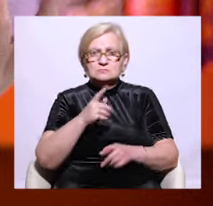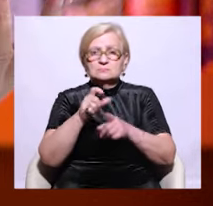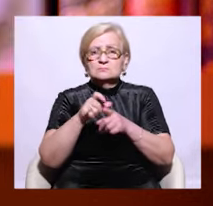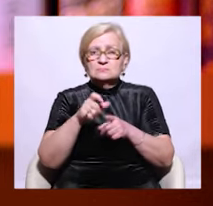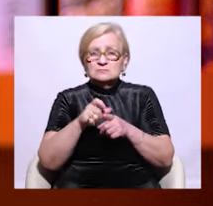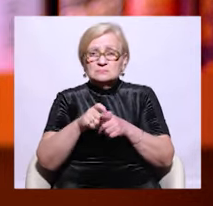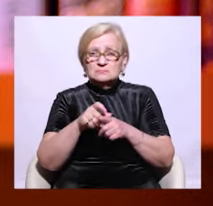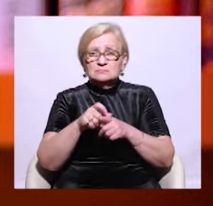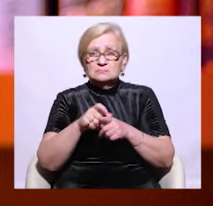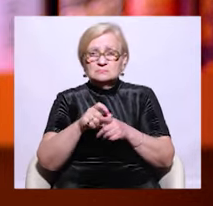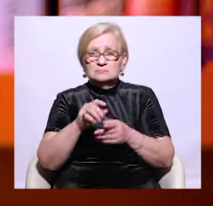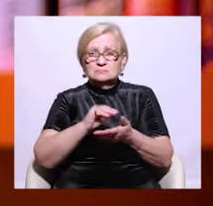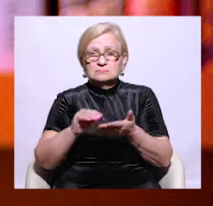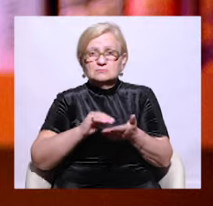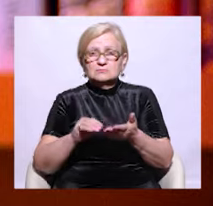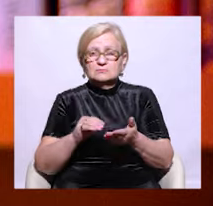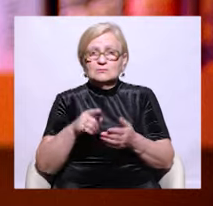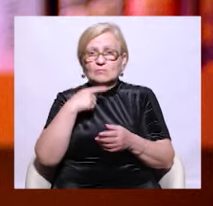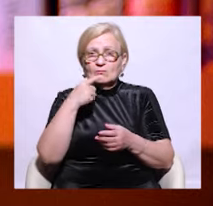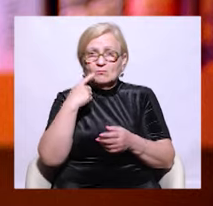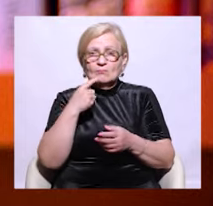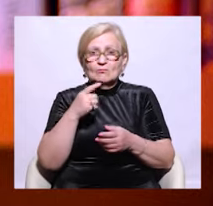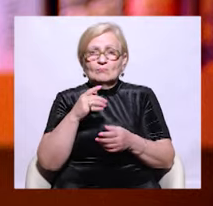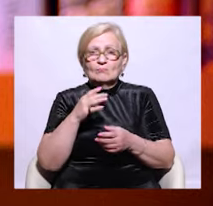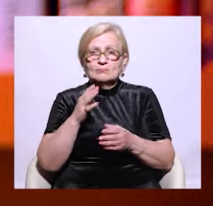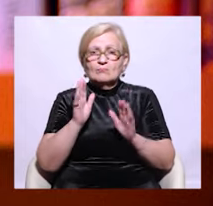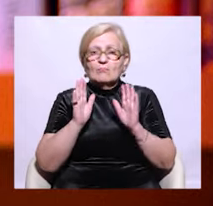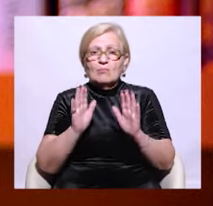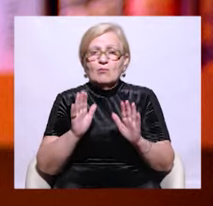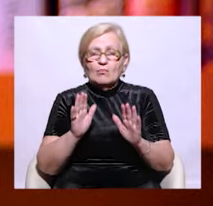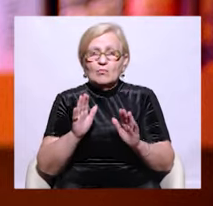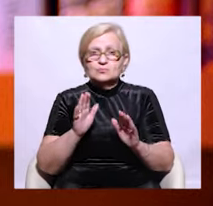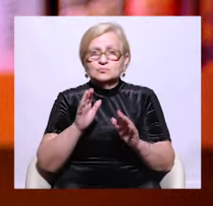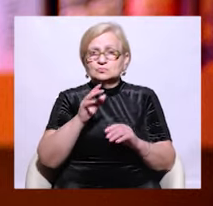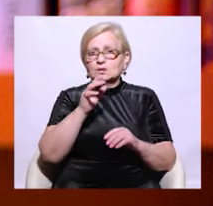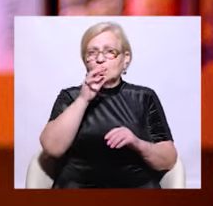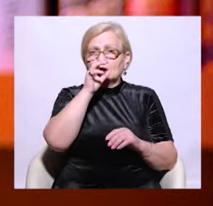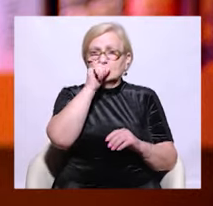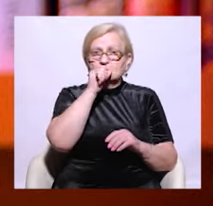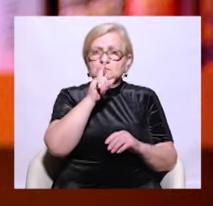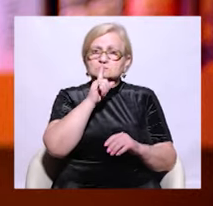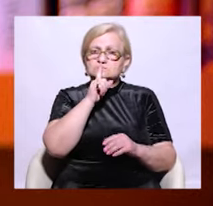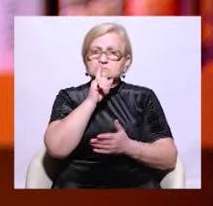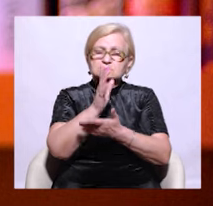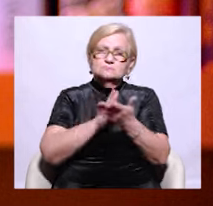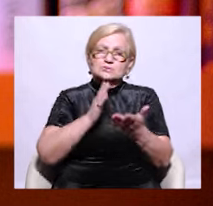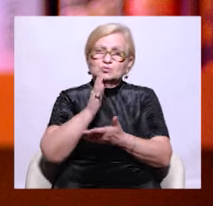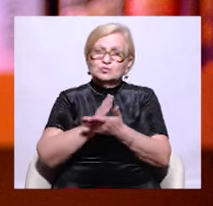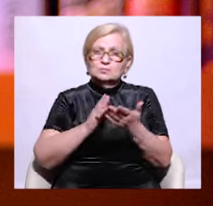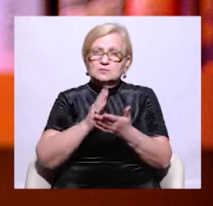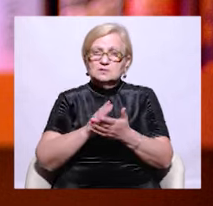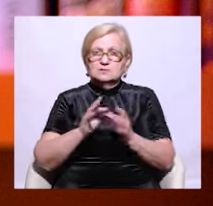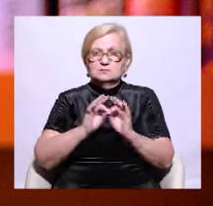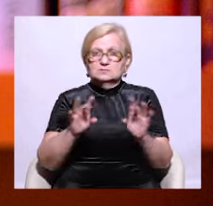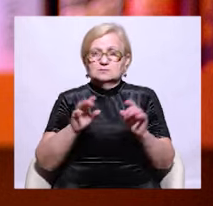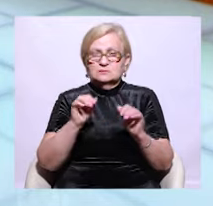სიტყვიერ გამოხატულებას უსადაგებს, არამედ ამბობს, რომ მხოლოდ დუმილის სისრულით შეიძლება ამის აღქმა და